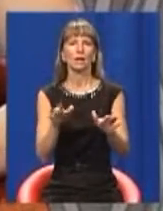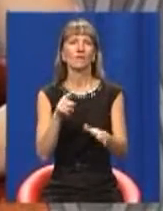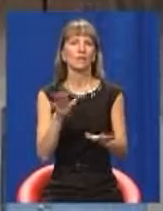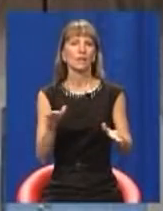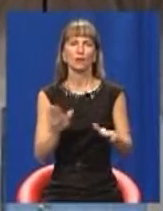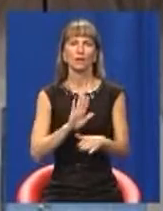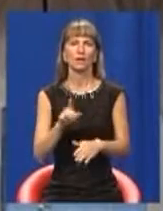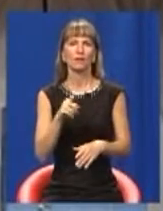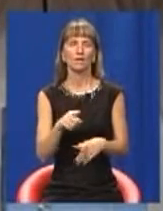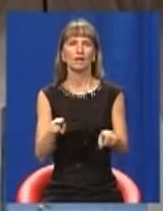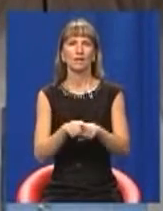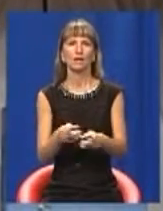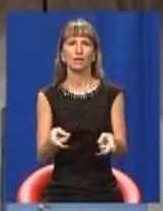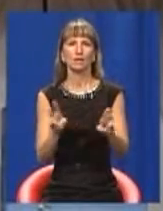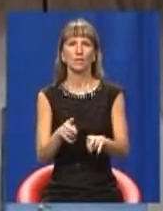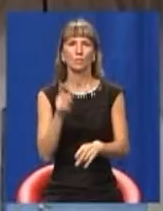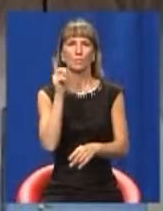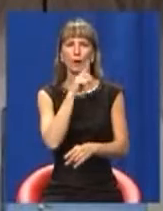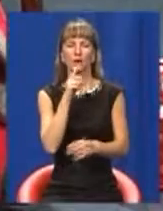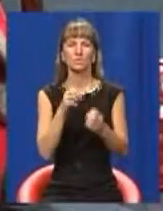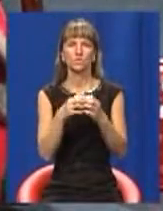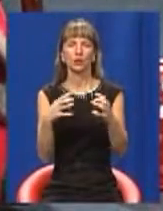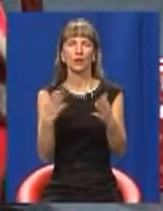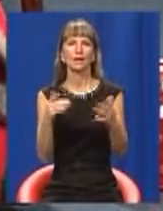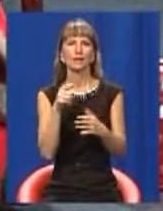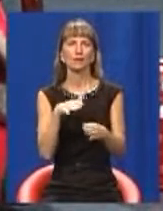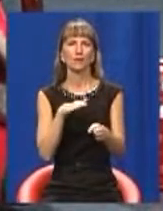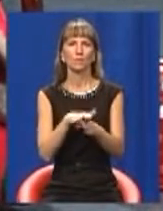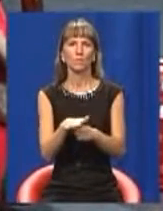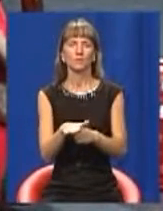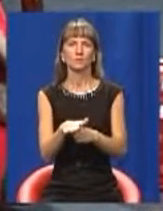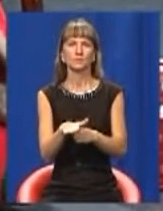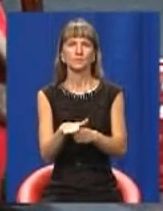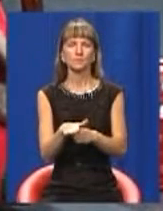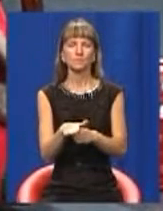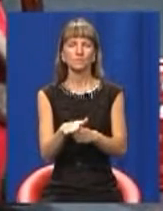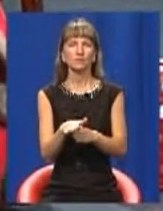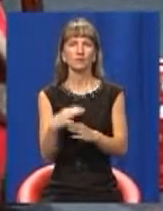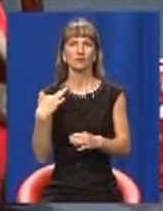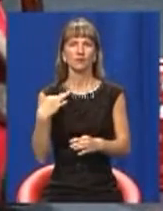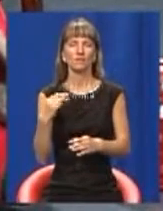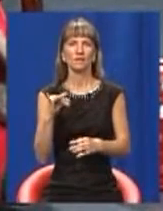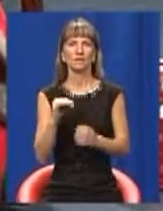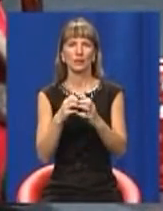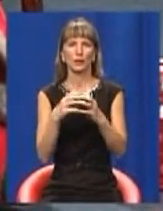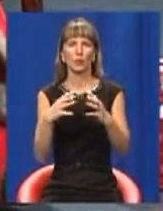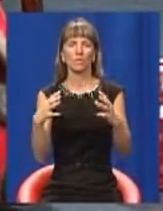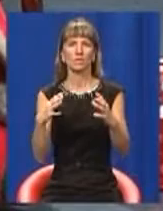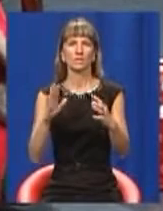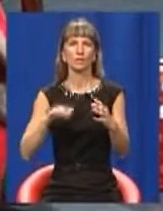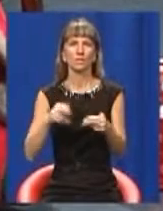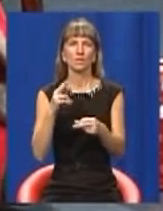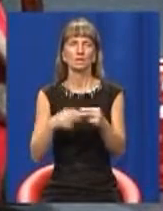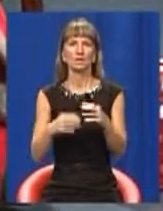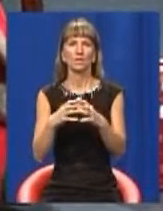не полетіла. Вона таки залишилась невеличким таким шариком, який там наповнився певною речовиною, надувався, надувався, надувався, потім